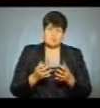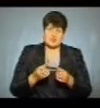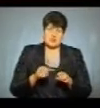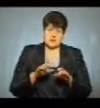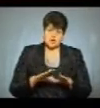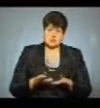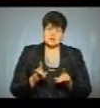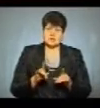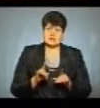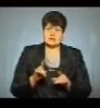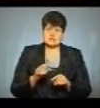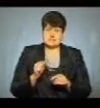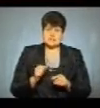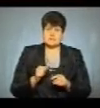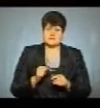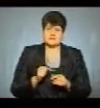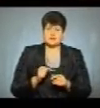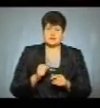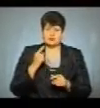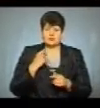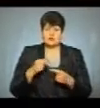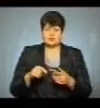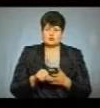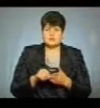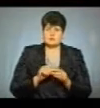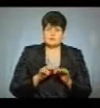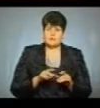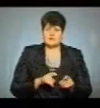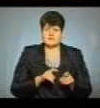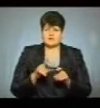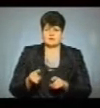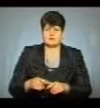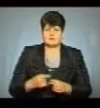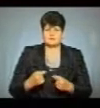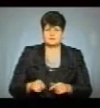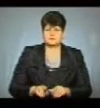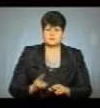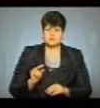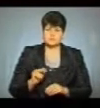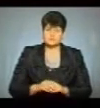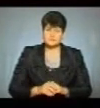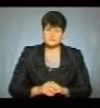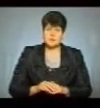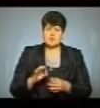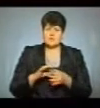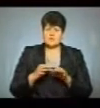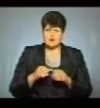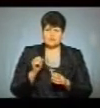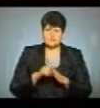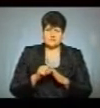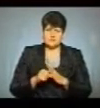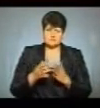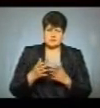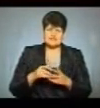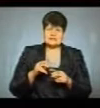рішення за схоюючи думку інших учасників процесу про відкладення на інший час та дату. Про деталі вбивства, які встановлювали